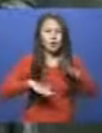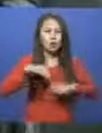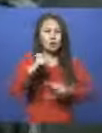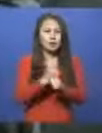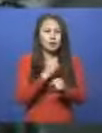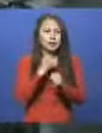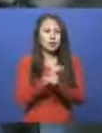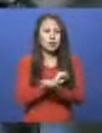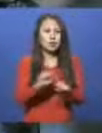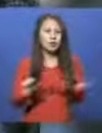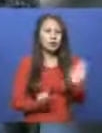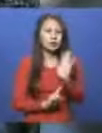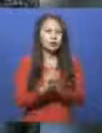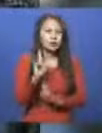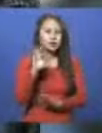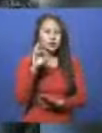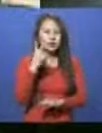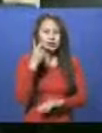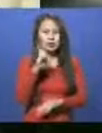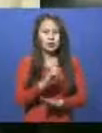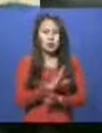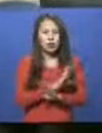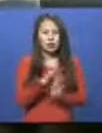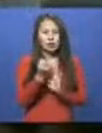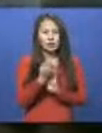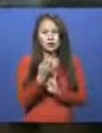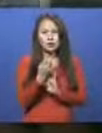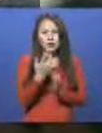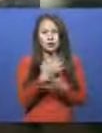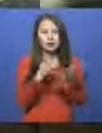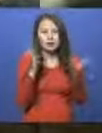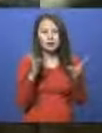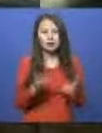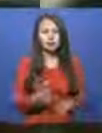бомбаны іске қосқан. Жарылыстан 2 адам қайтыс болып, 12-сі түрлі жарақат алды.